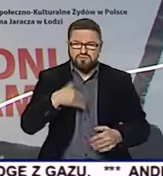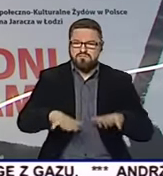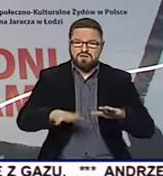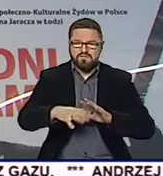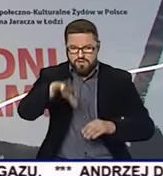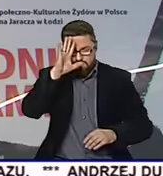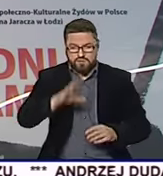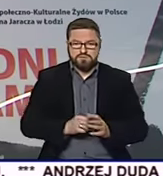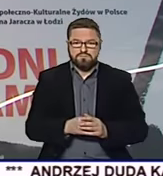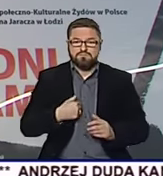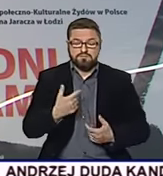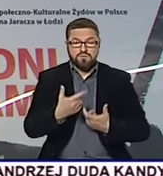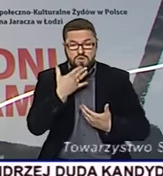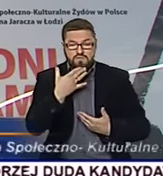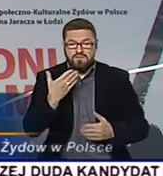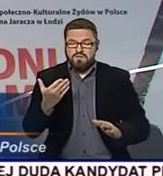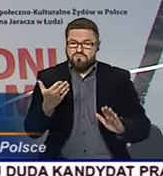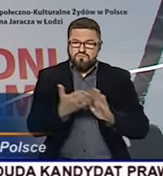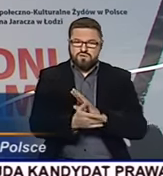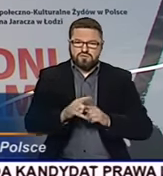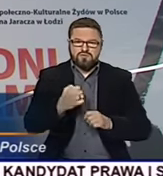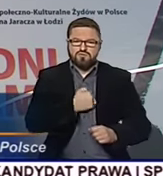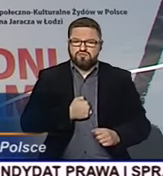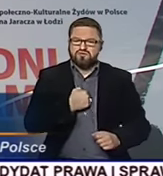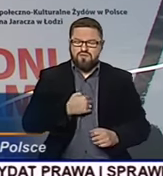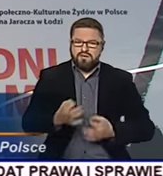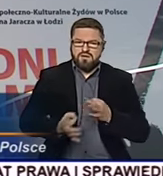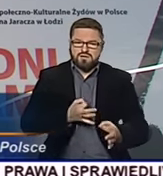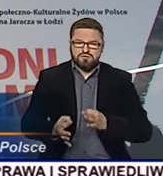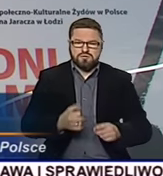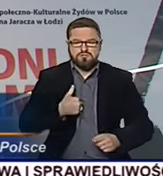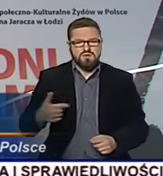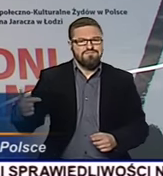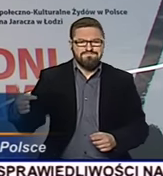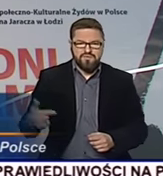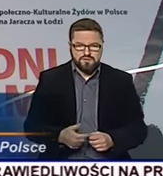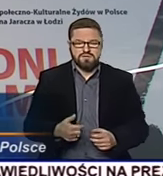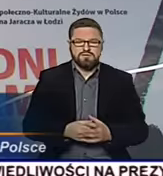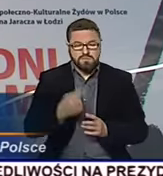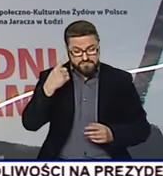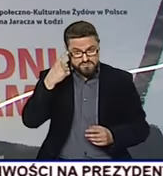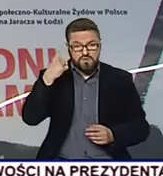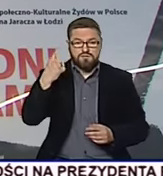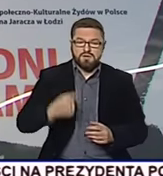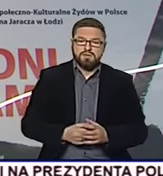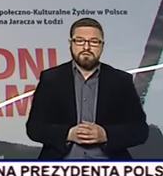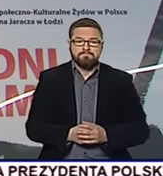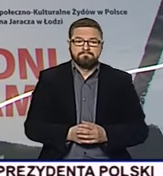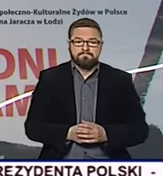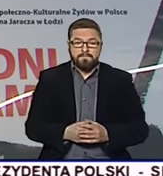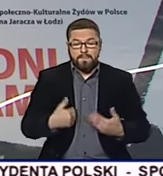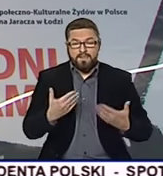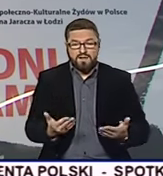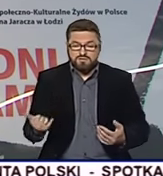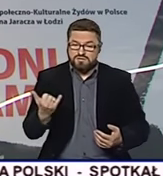Łodzi. Odnosimy się wprost do tej smutnej historii, do tego, że powinniśmy wspominać i do tego może dając